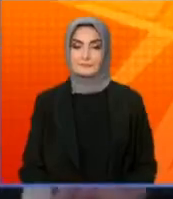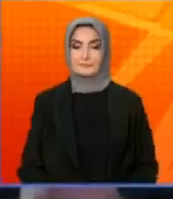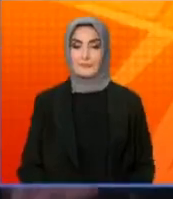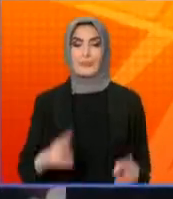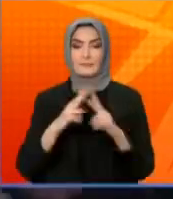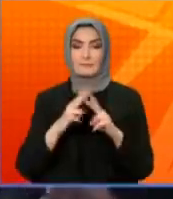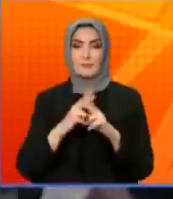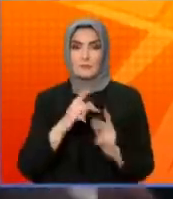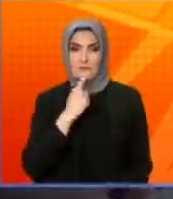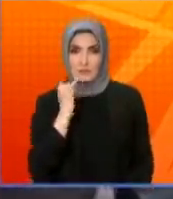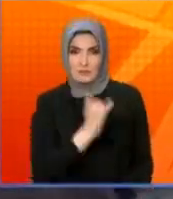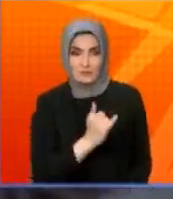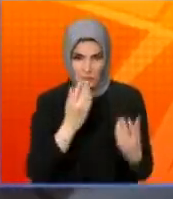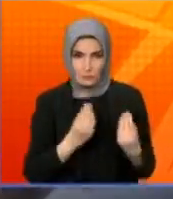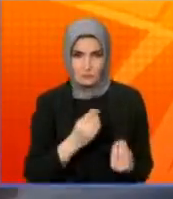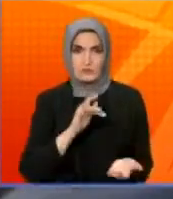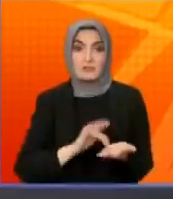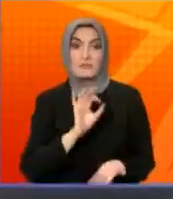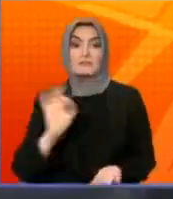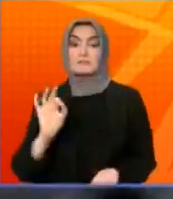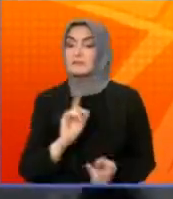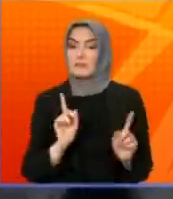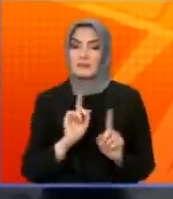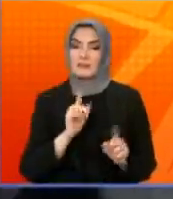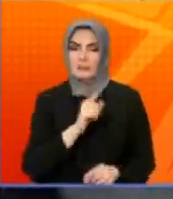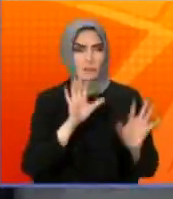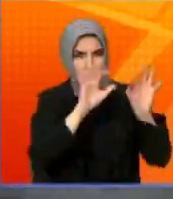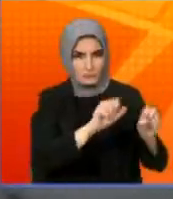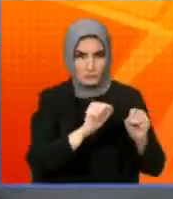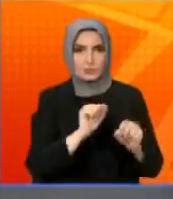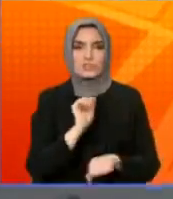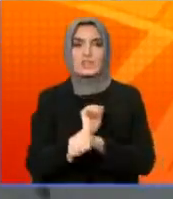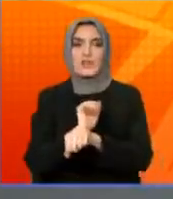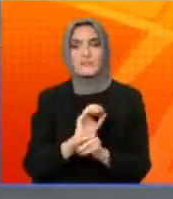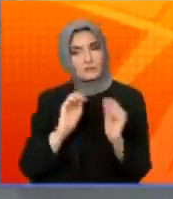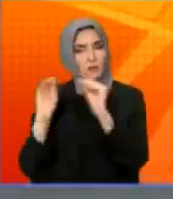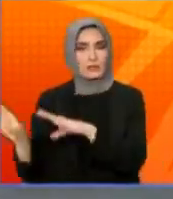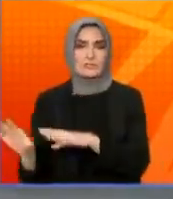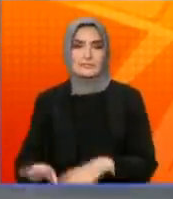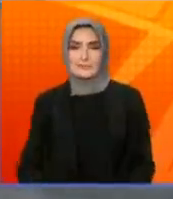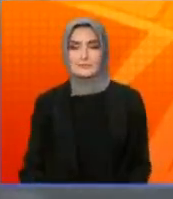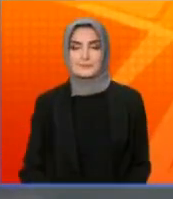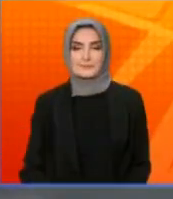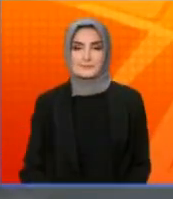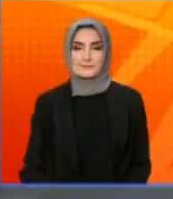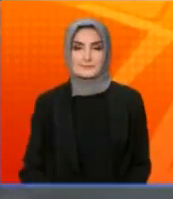Polise yaptığı bu hakaret cezasız kalmadı. Tutuklanarak cezaevine gönderildi.